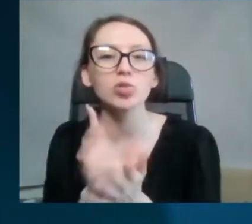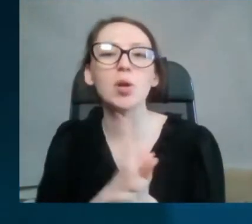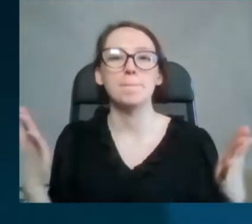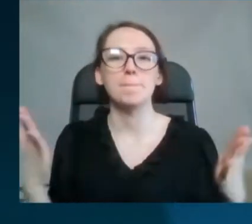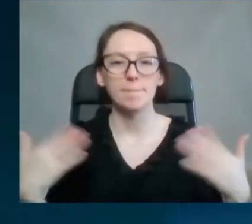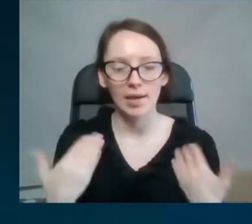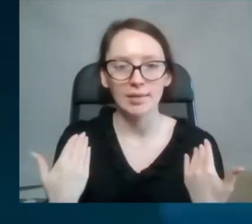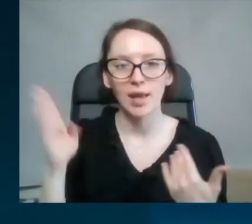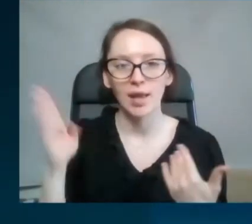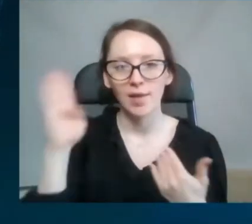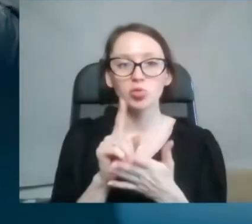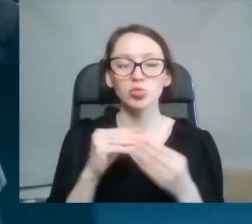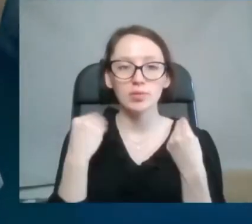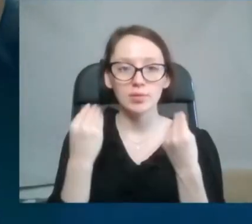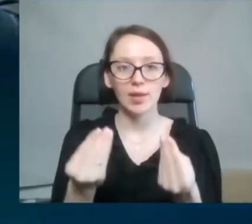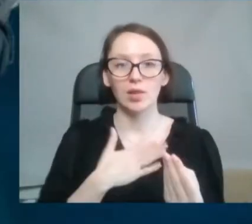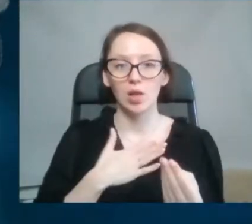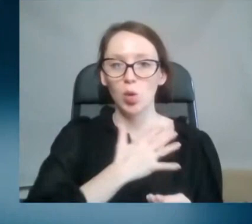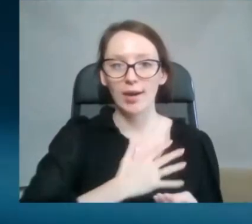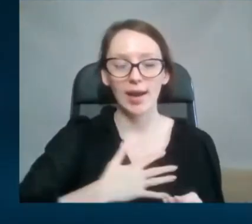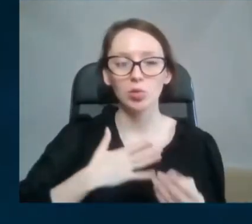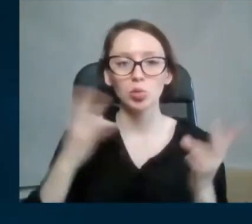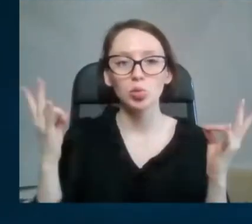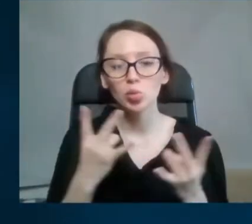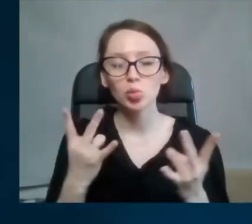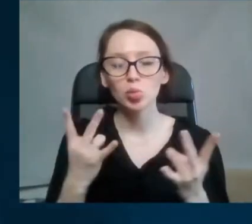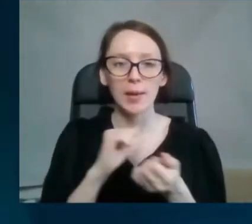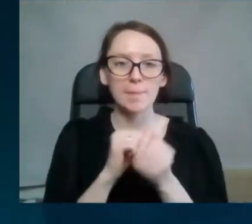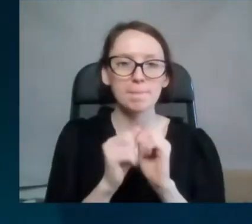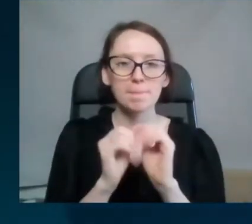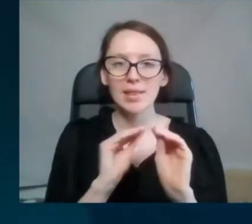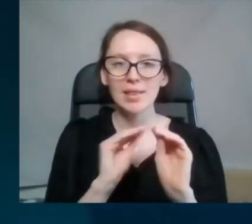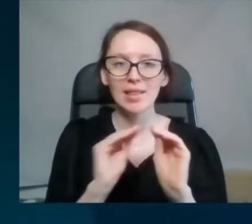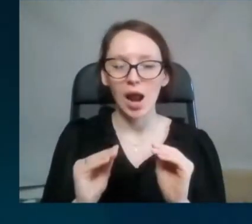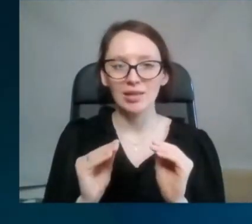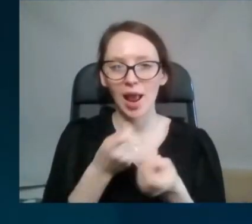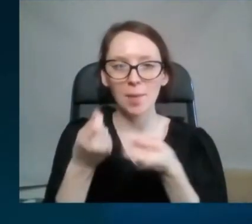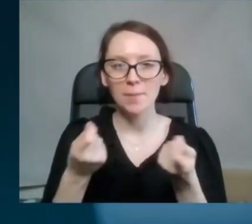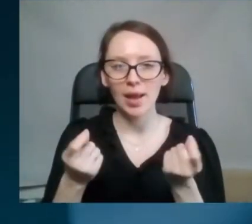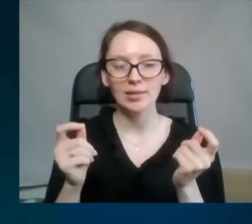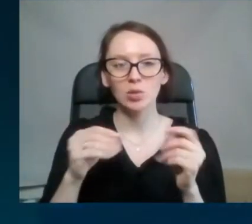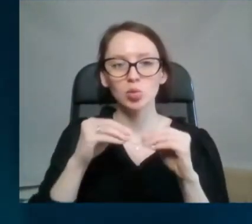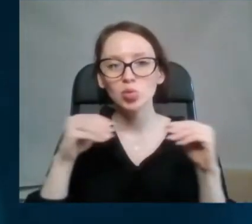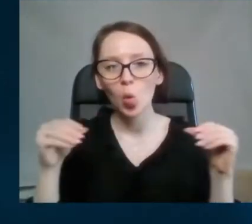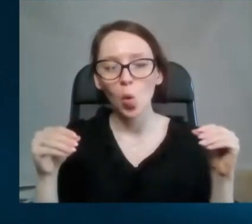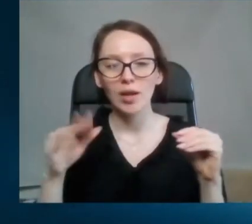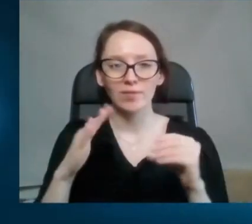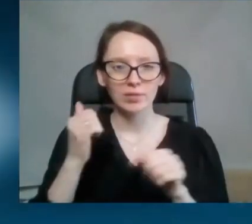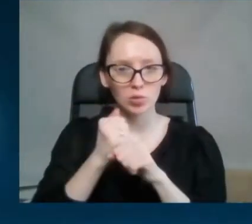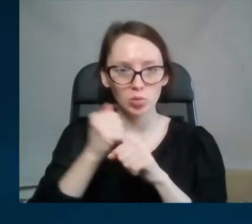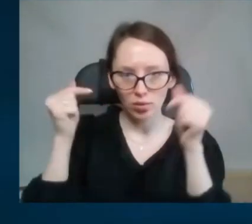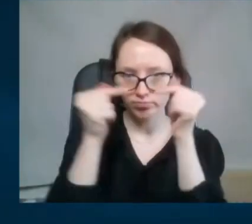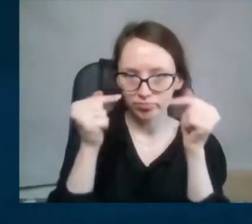должна давать нашему организму нужные ему минеральные элементы, соли в строго определенных